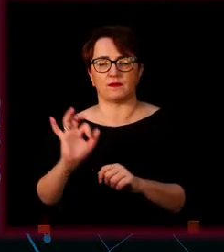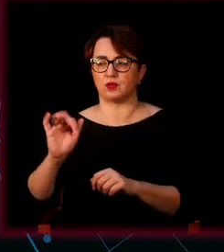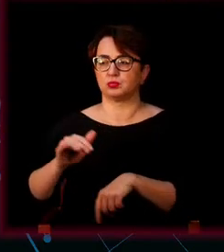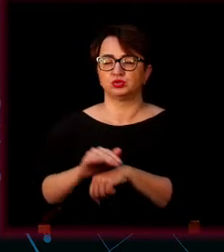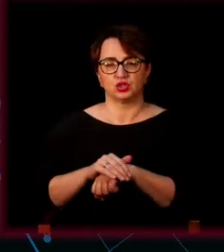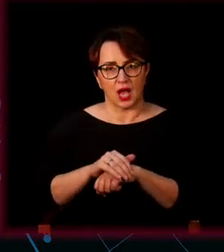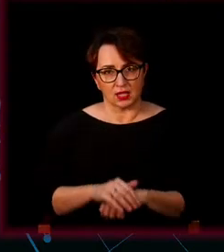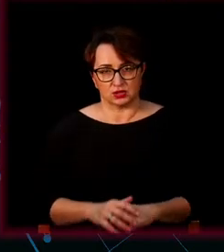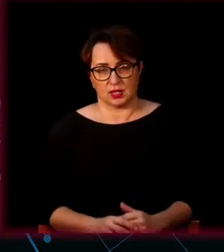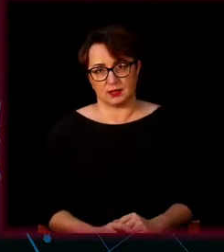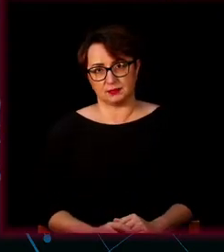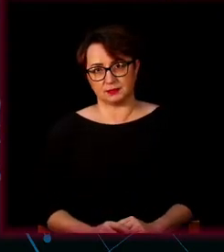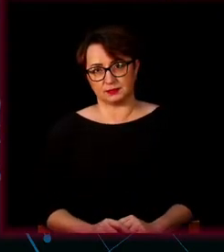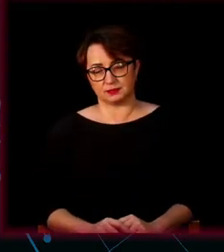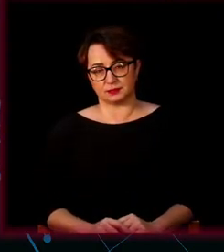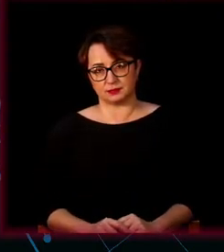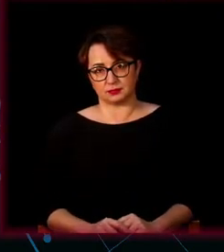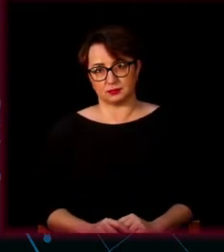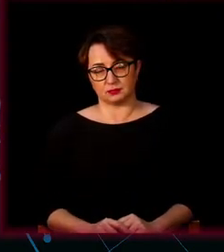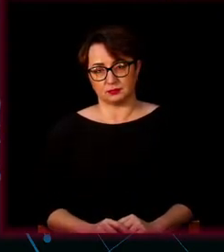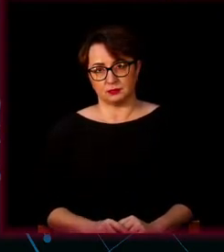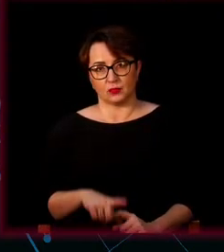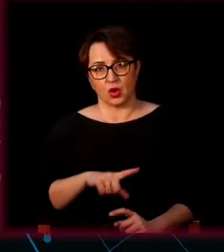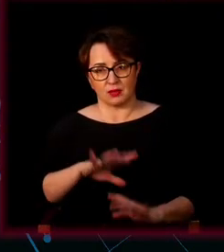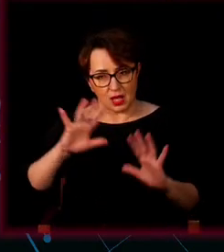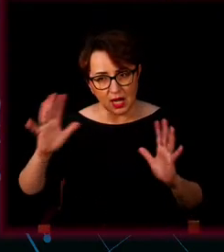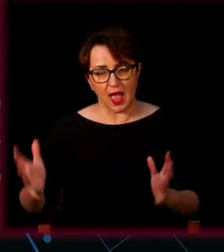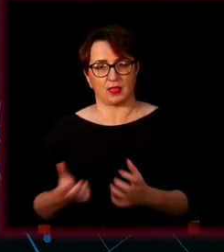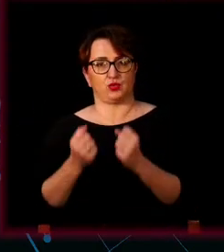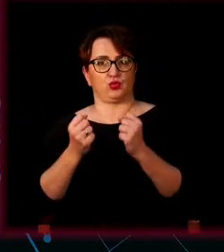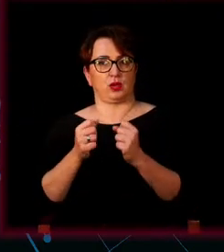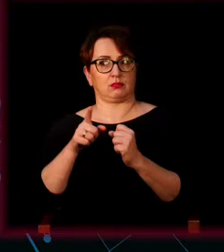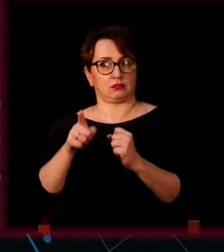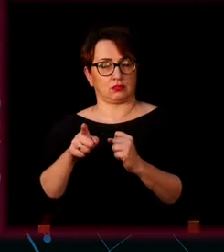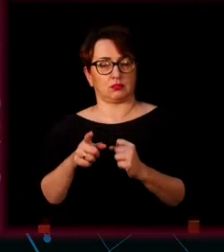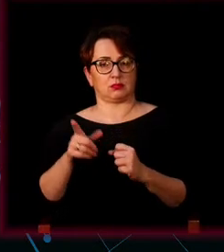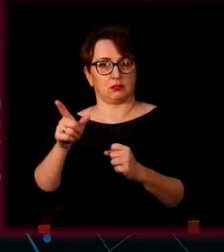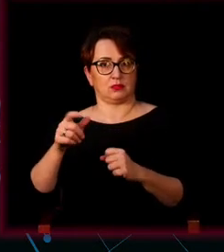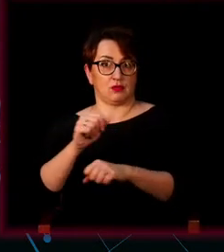przyjacielem i który ratuje go